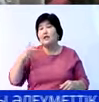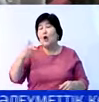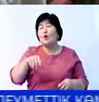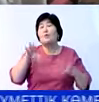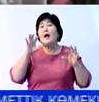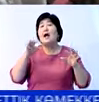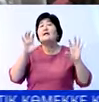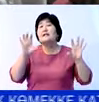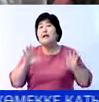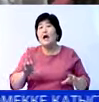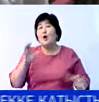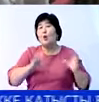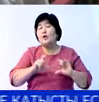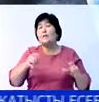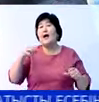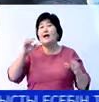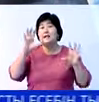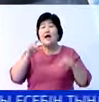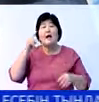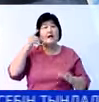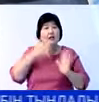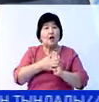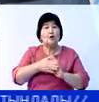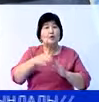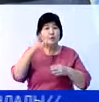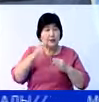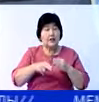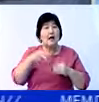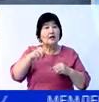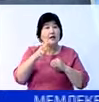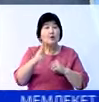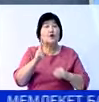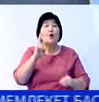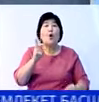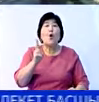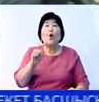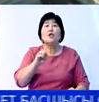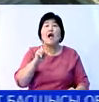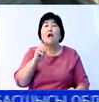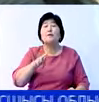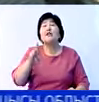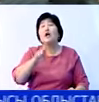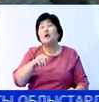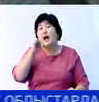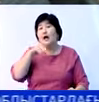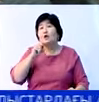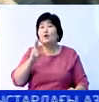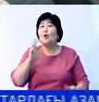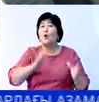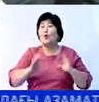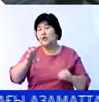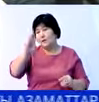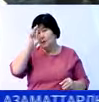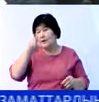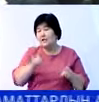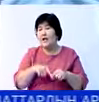заң университетін заңтану мамандығы бойынша бітірген. 2013 жылы Қожа Ахмет Яссауи атындағы халықаралық қазақ-түрік университетінде